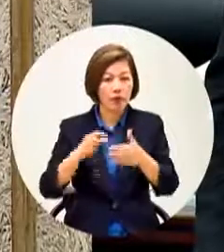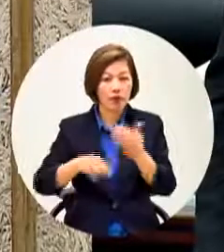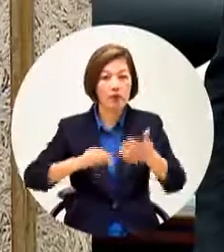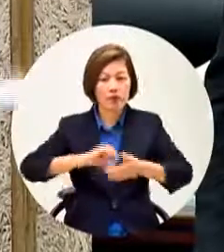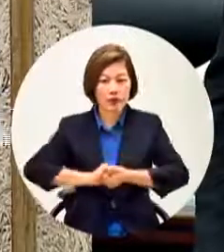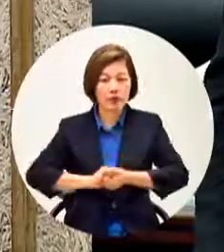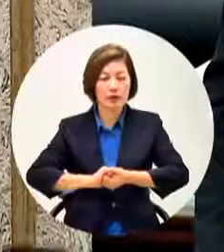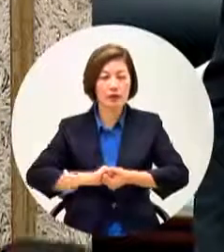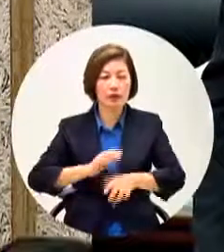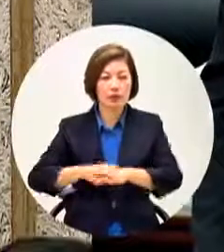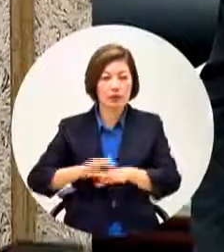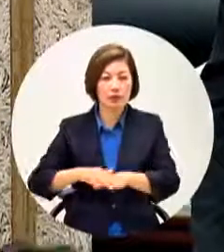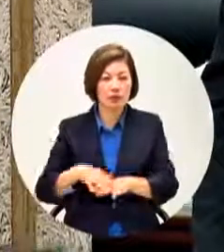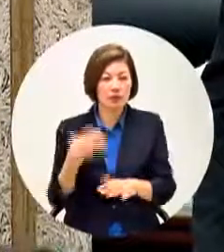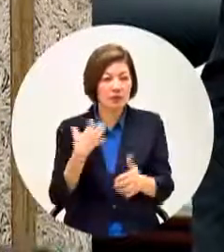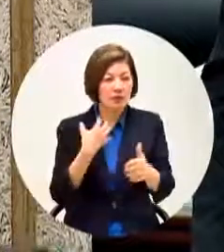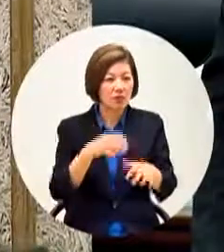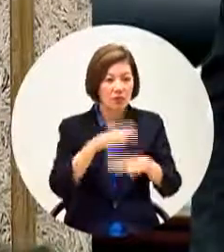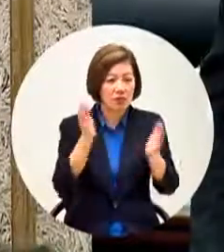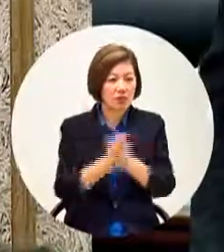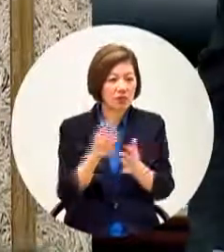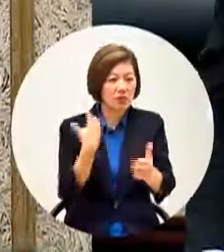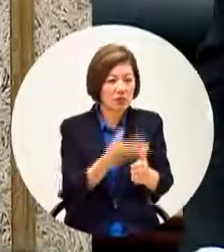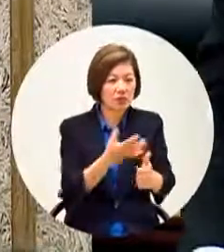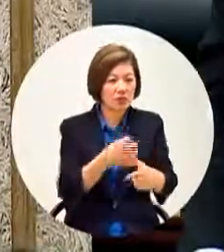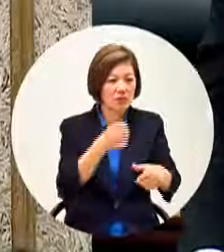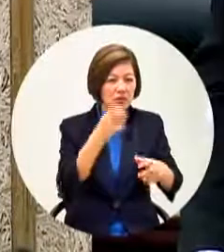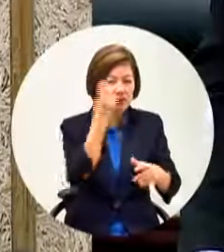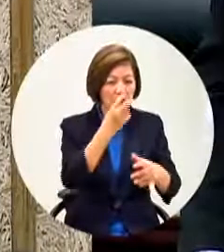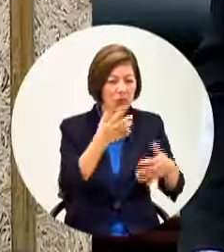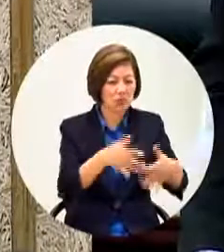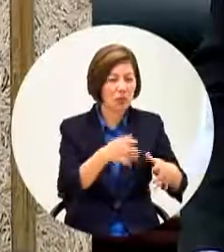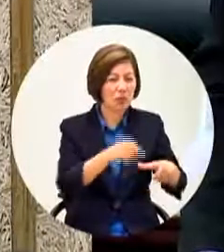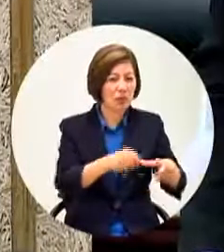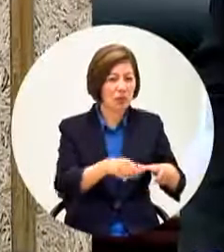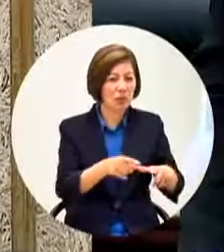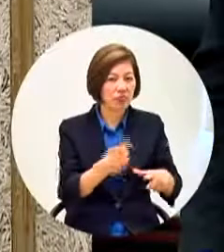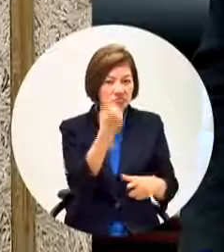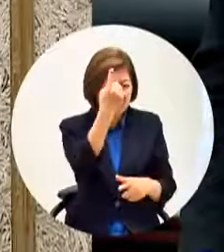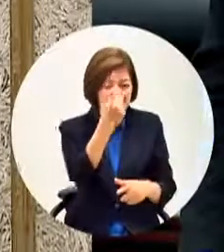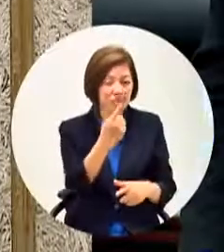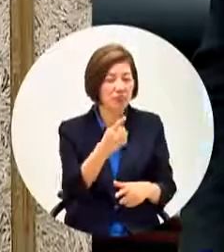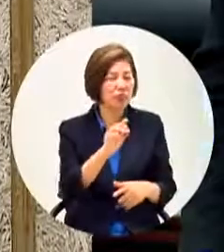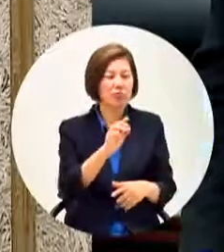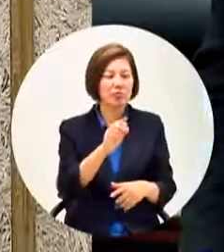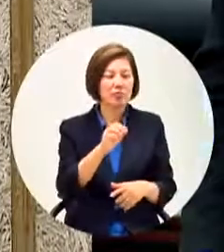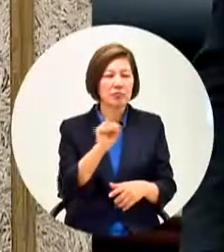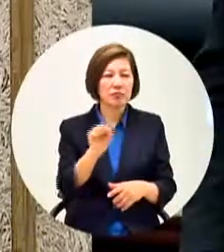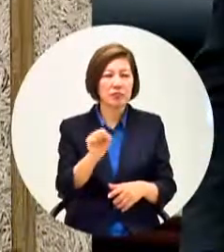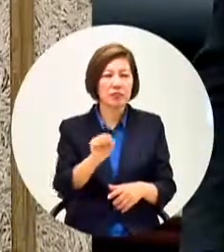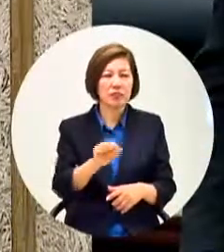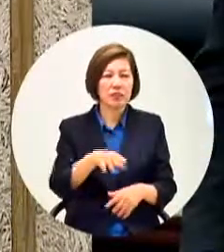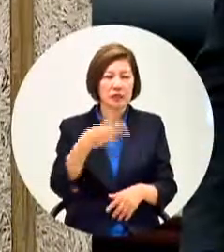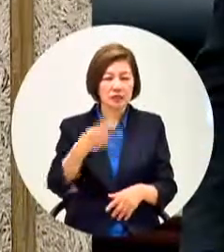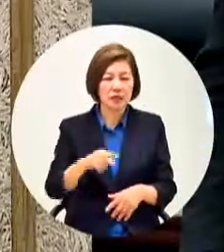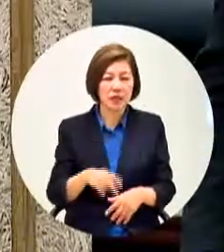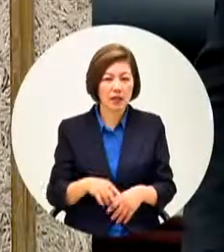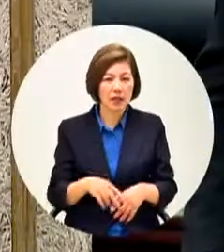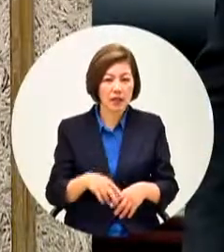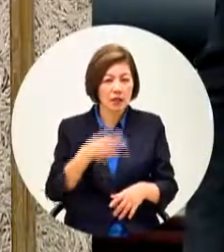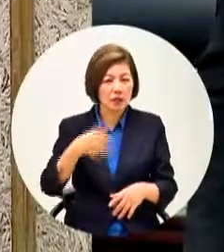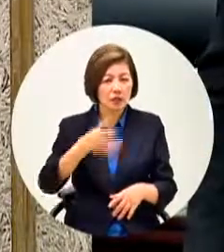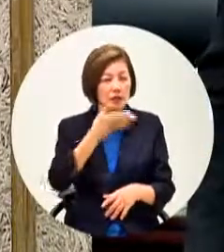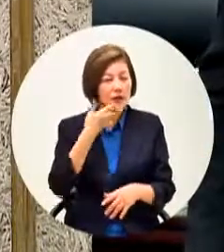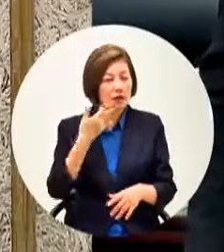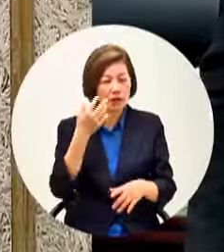求顾问公司全部拢同一间，但是因要设计个物件，爱互阮水利局看过、审查过，安尼较会使。所